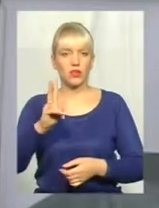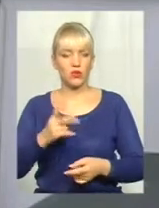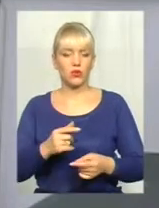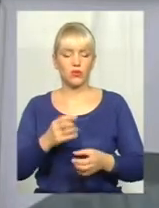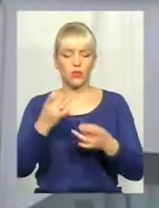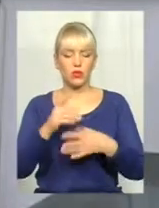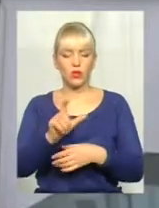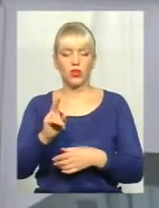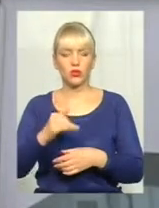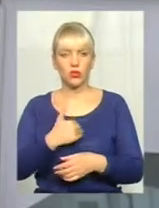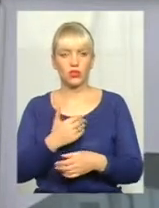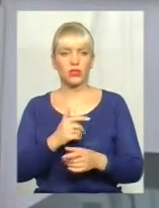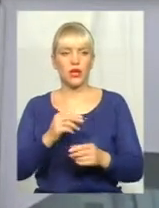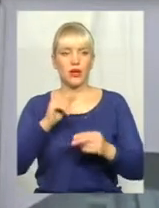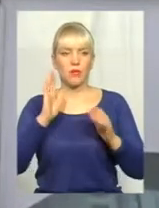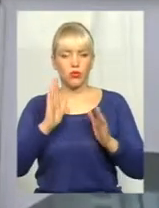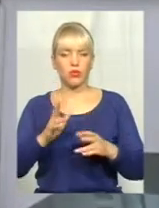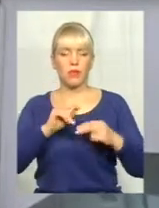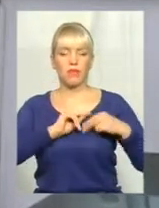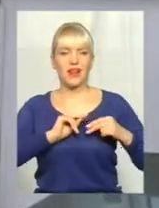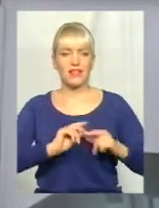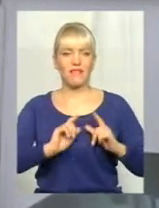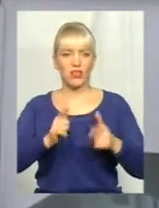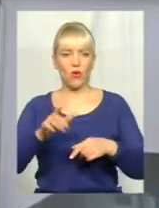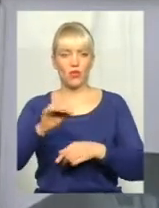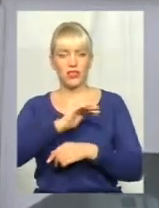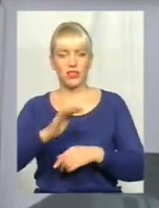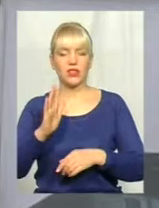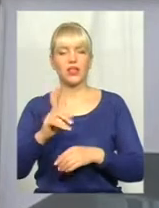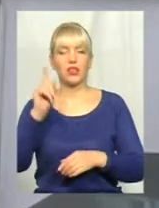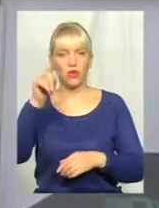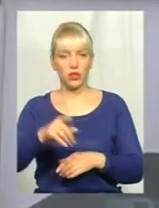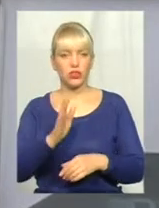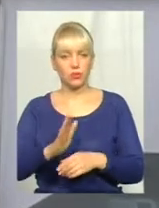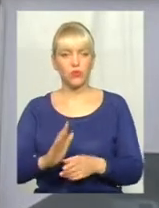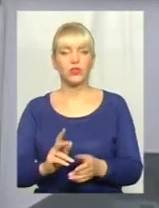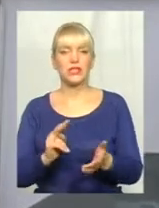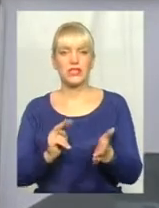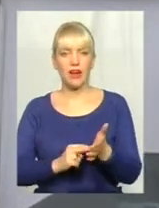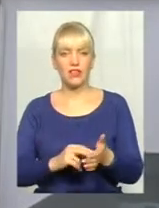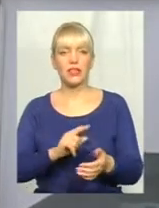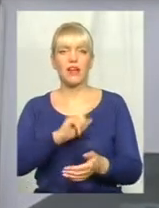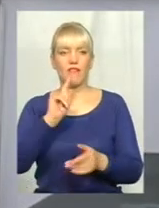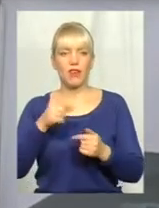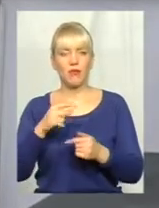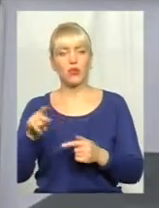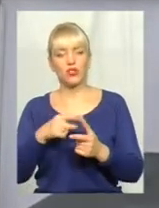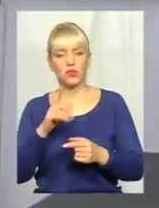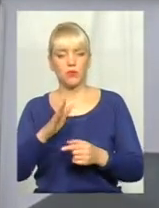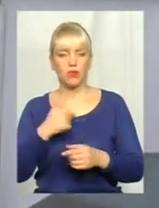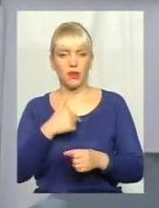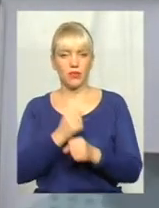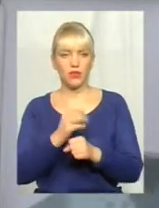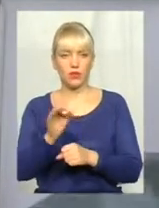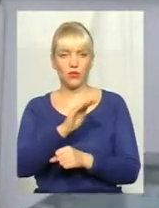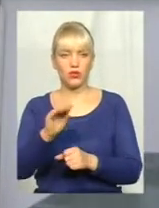захотять бути працевлаштованими офіційно. І, до речі, вони будуть і вимогу ставити під час прийому на роботу, чи буду я працювати офіційно. Тому що тепер